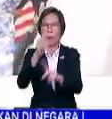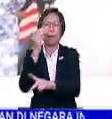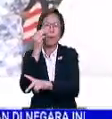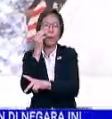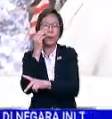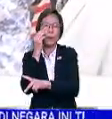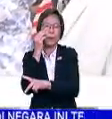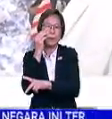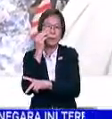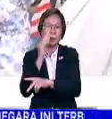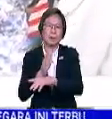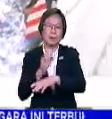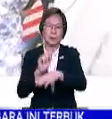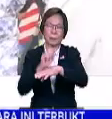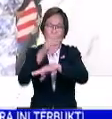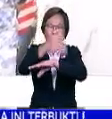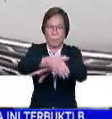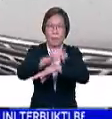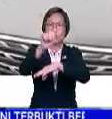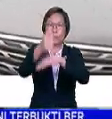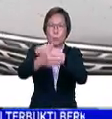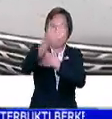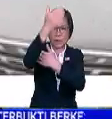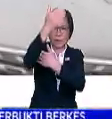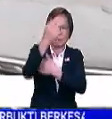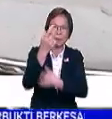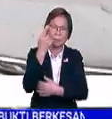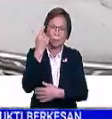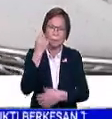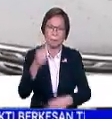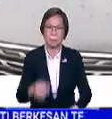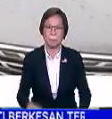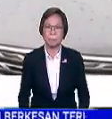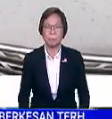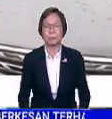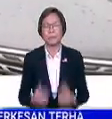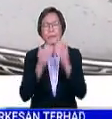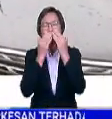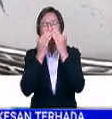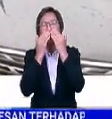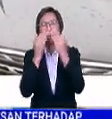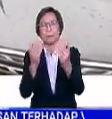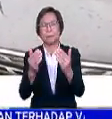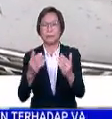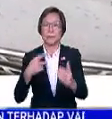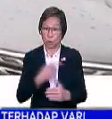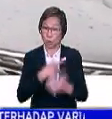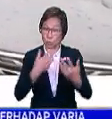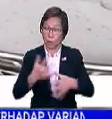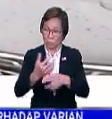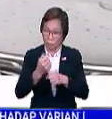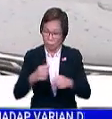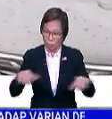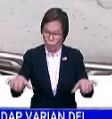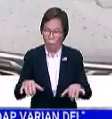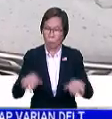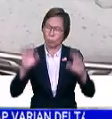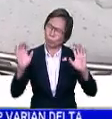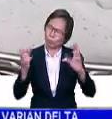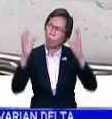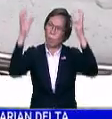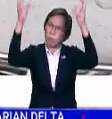Melayu Seniawan Seberang 10 pagi tadi. Alhamdulillah, kita telah dapat melaksanakan